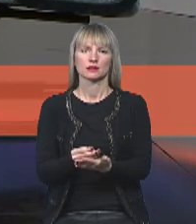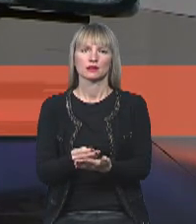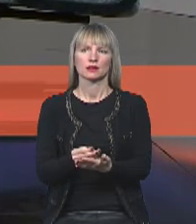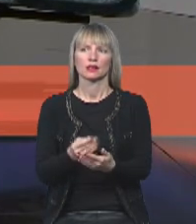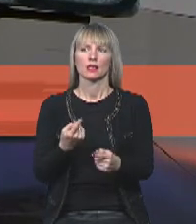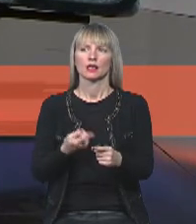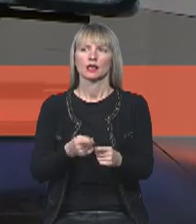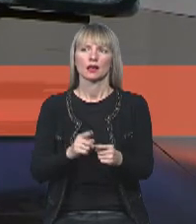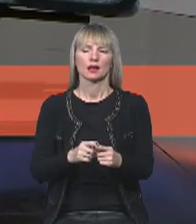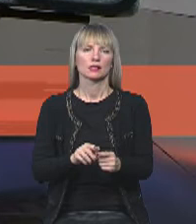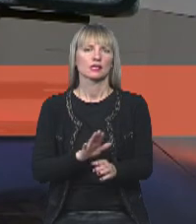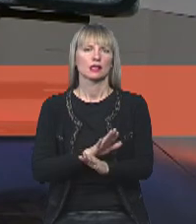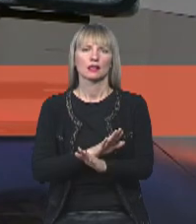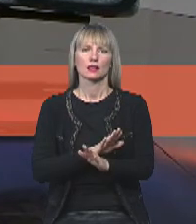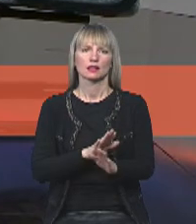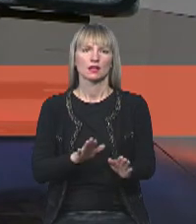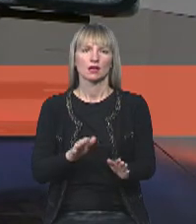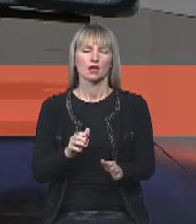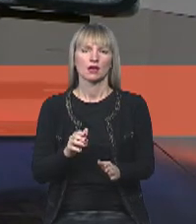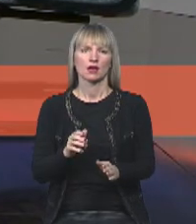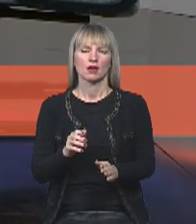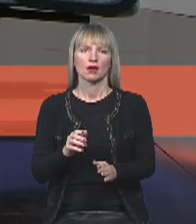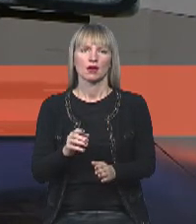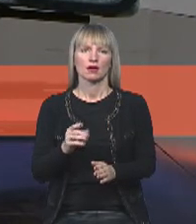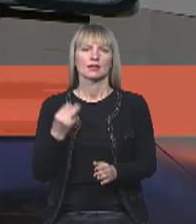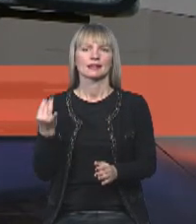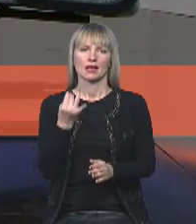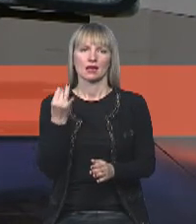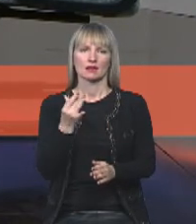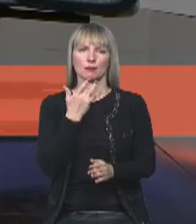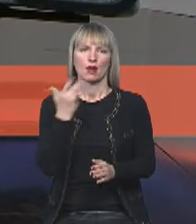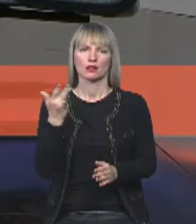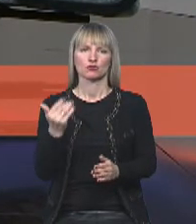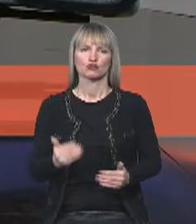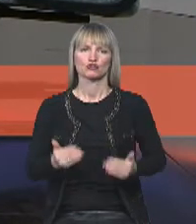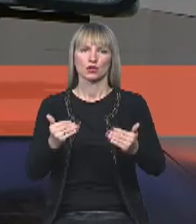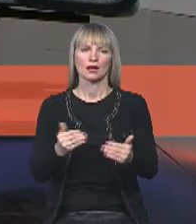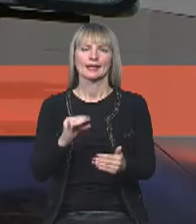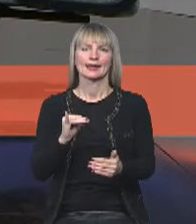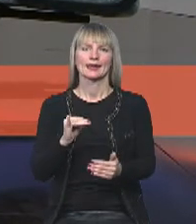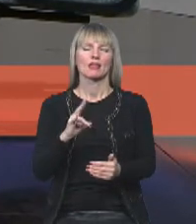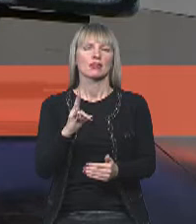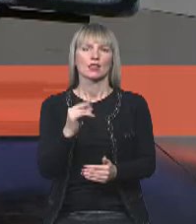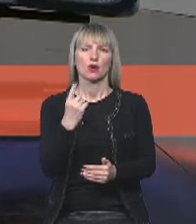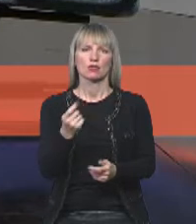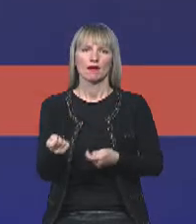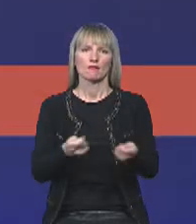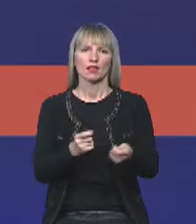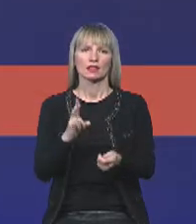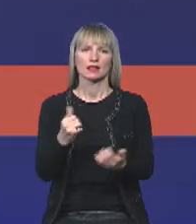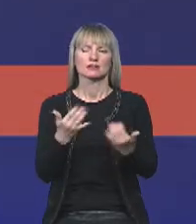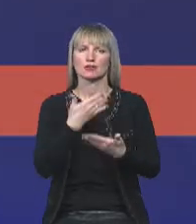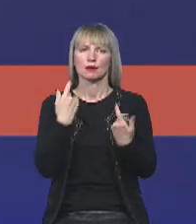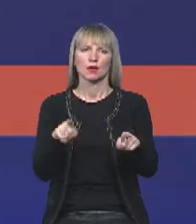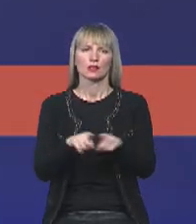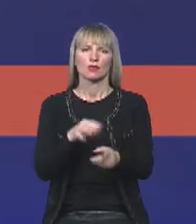Це непопулярні політичні кроки. У будь-якому разі це непопулярні політичні кроки, і жодна влада на сьогодні не має такої відповідальності